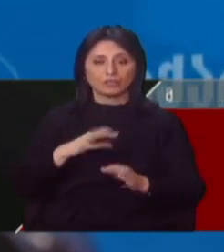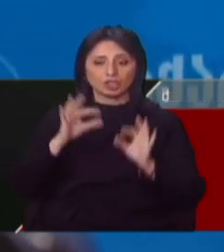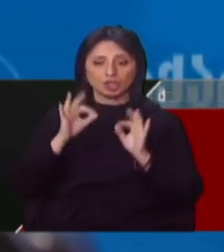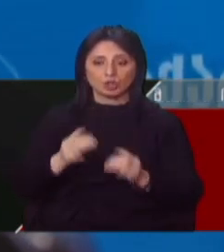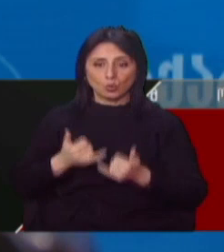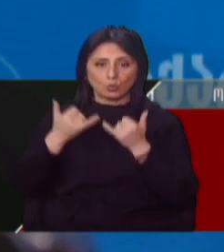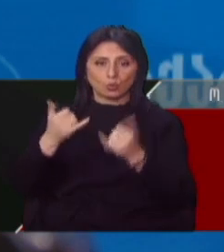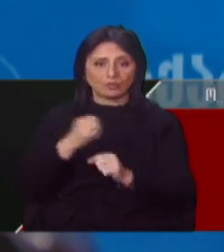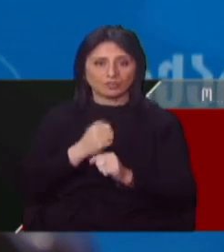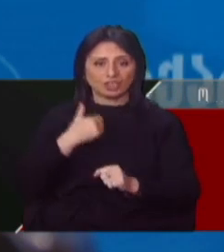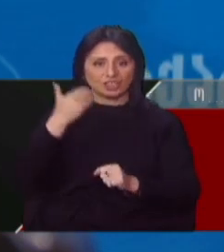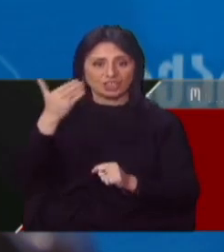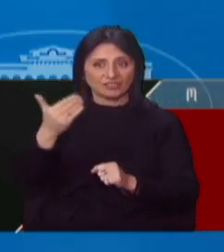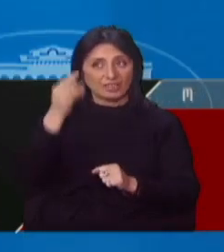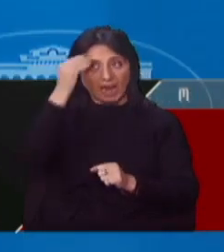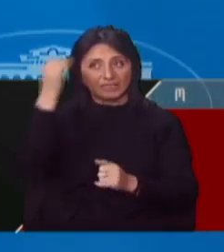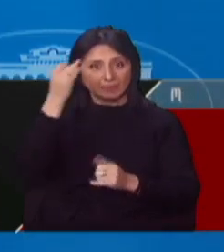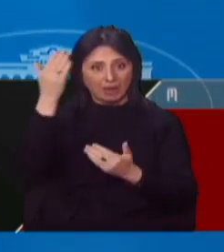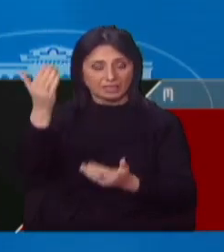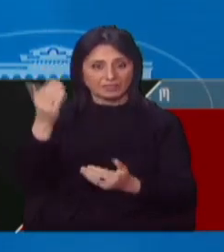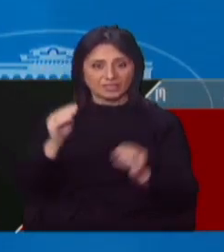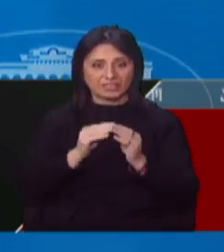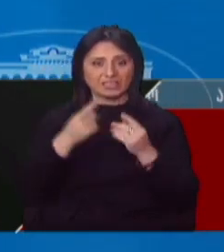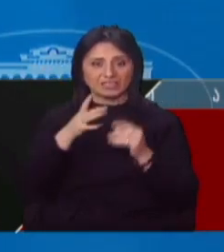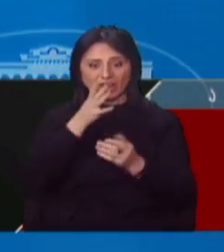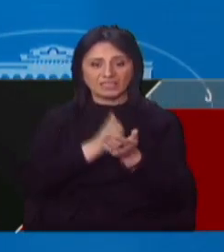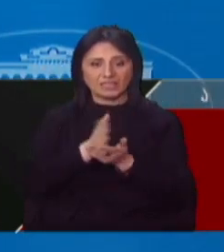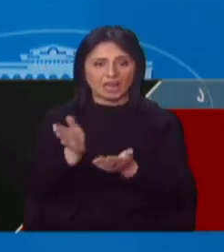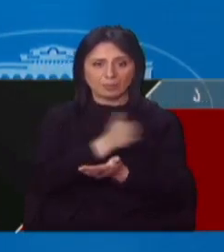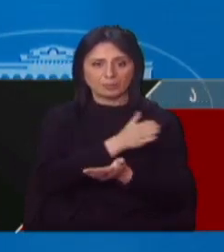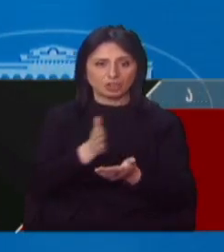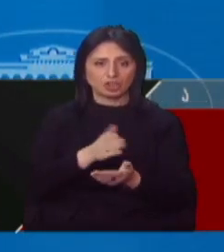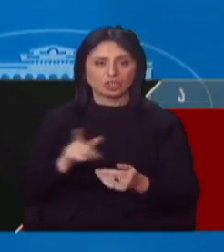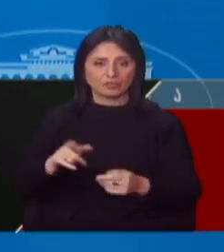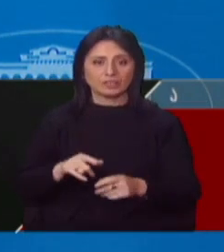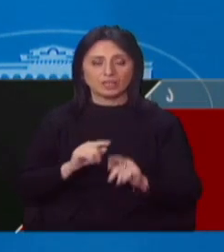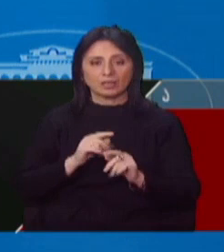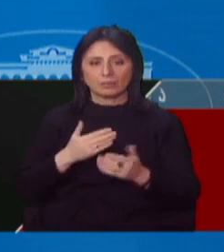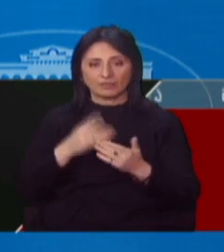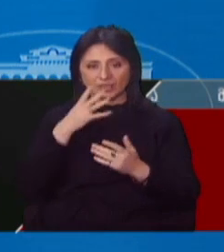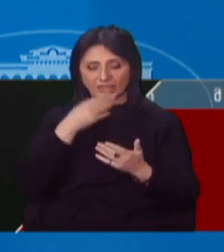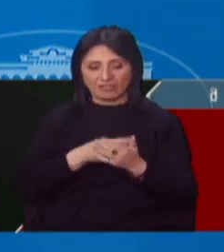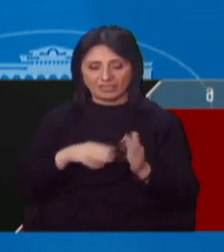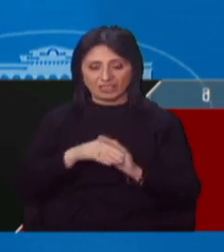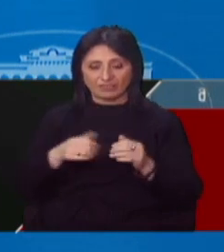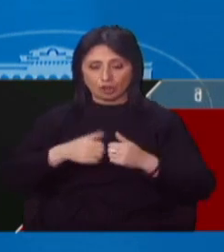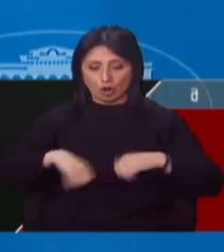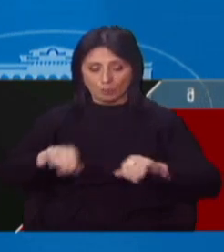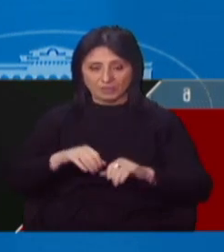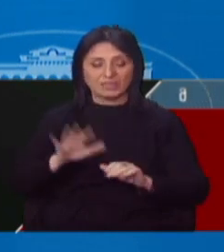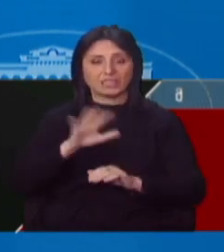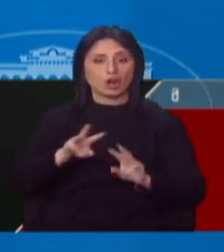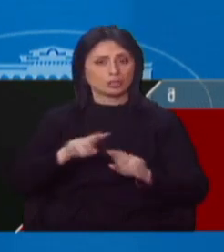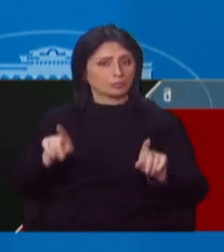სწორი ჟესტი გაკეთებული, რომ ჩვენ მათი აზრი გვაინტერესებს. Ისე როგორც სხვა წლებში, რა თქმა უნდა, მოწოდებული არის როგორც ცენტრალური საარჩევნო კომისია, ისე